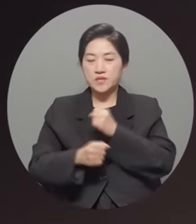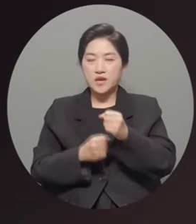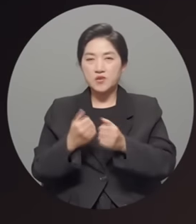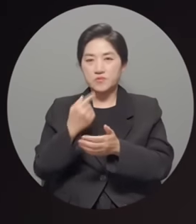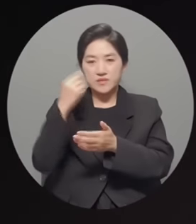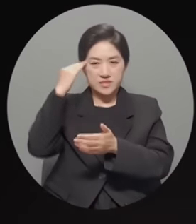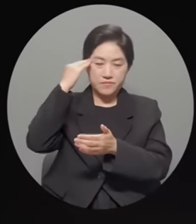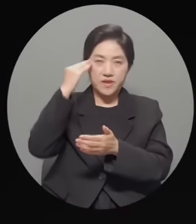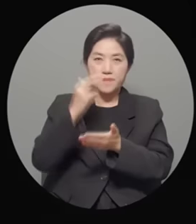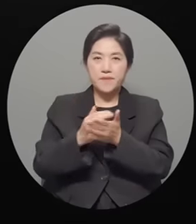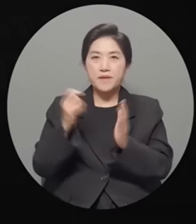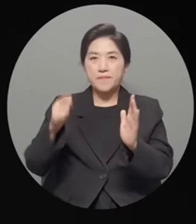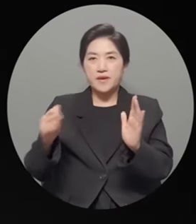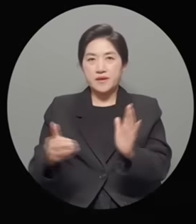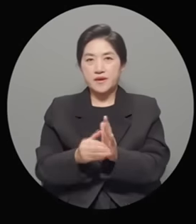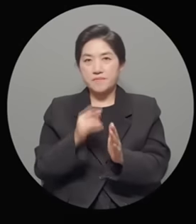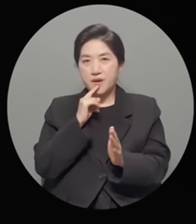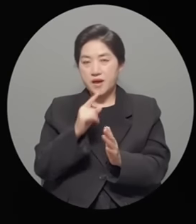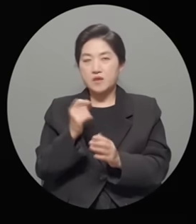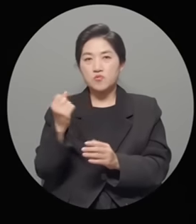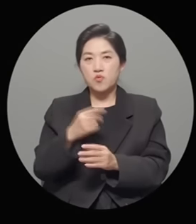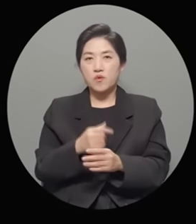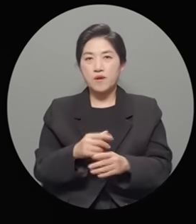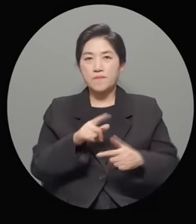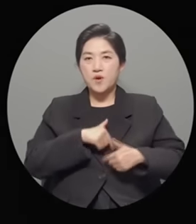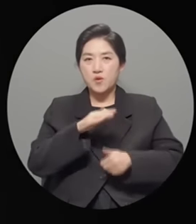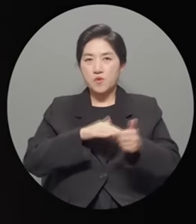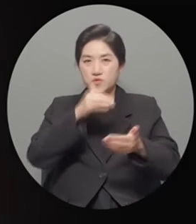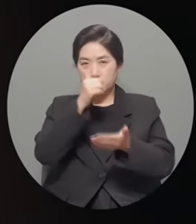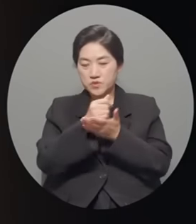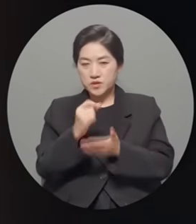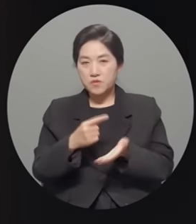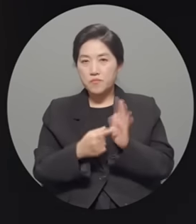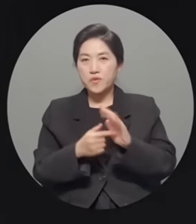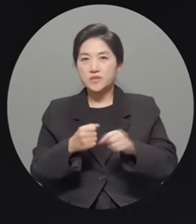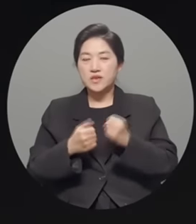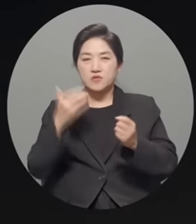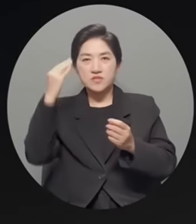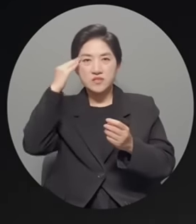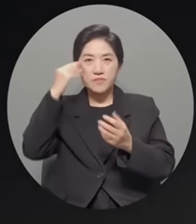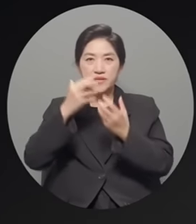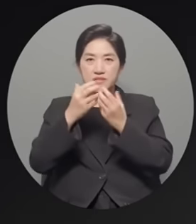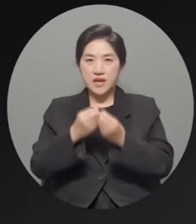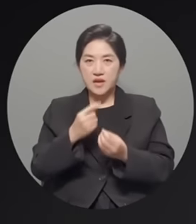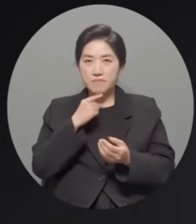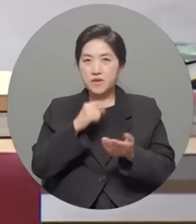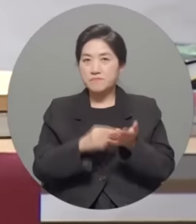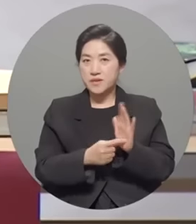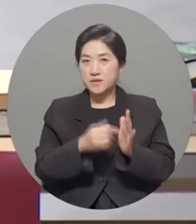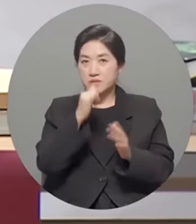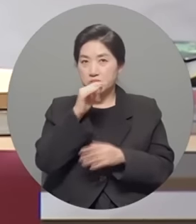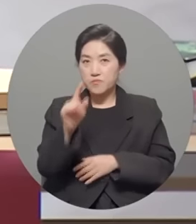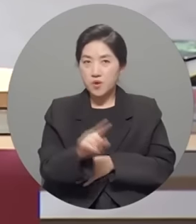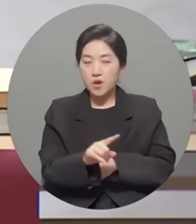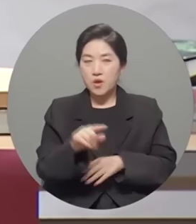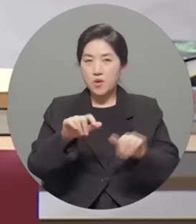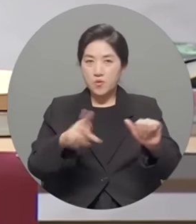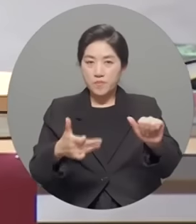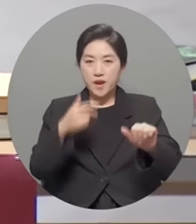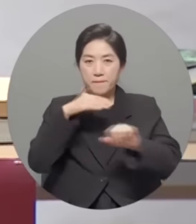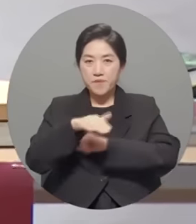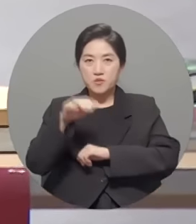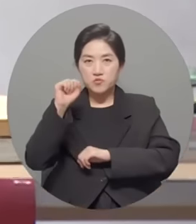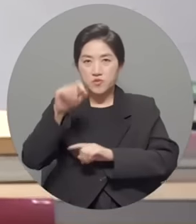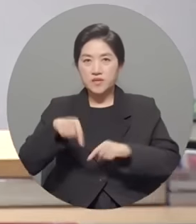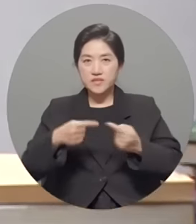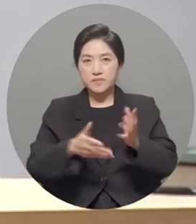적었습니다. 보고서는 또 명예훼손죄로 인한 표현의 자유 침해 사례도 지적했습니다. 5.18 민주화운동에